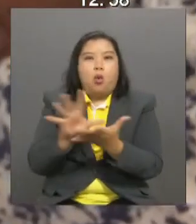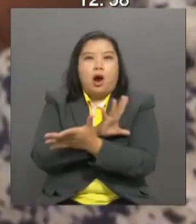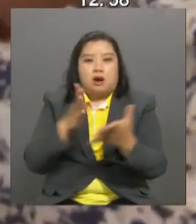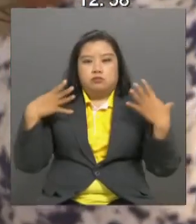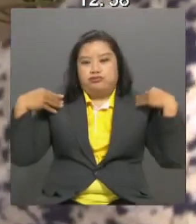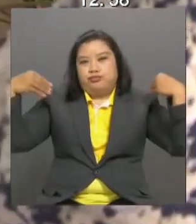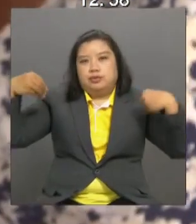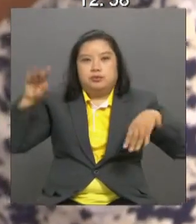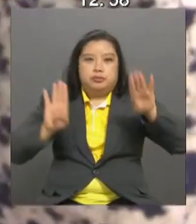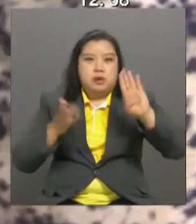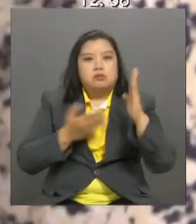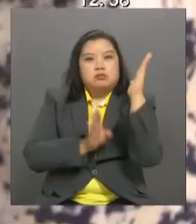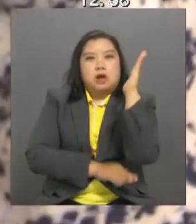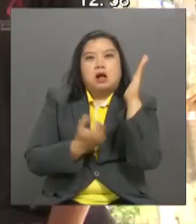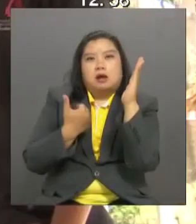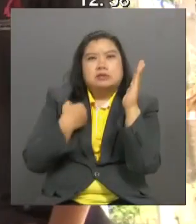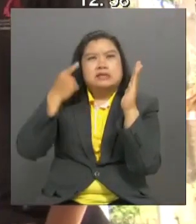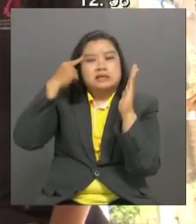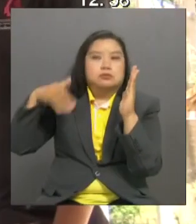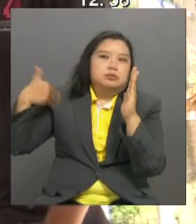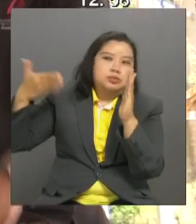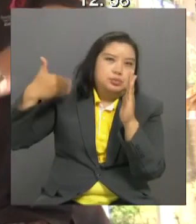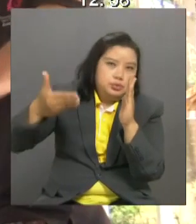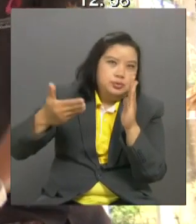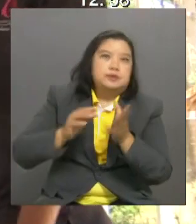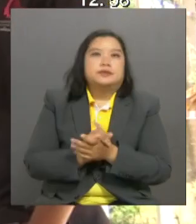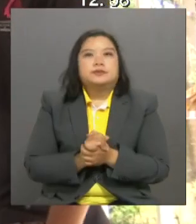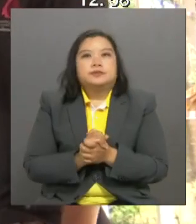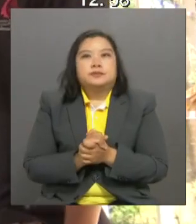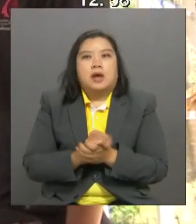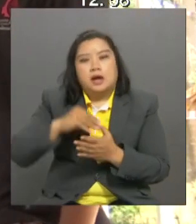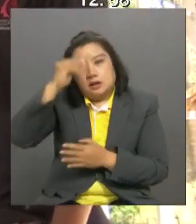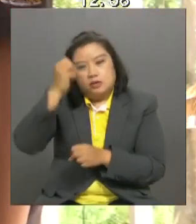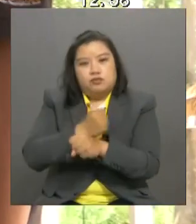ของชาวปากใต้ที่ได้สืบทอดกันมานักศึกษาฝึกงานศูนย์